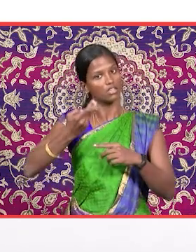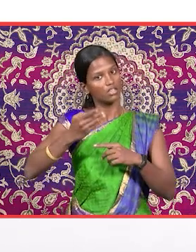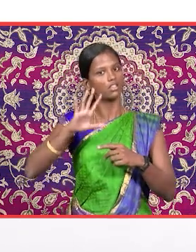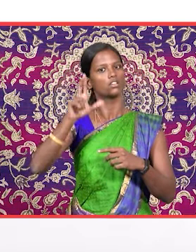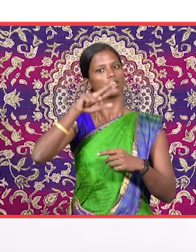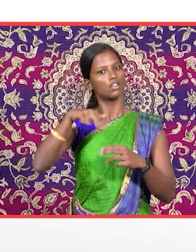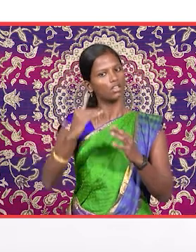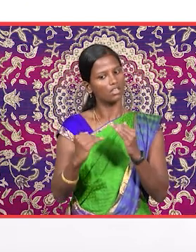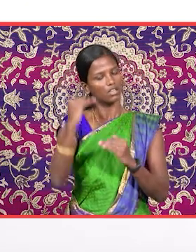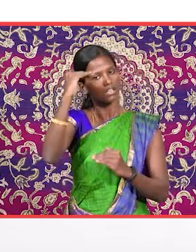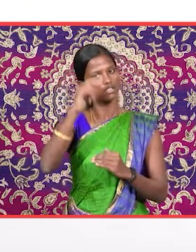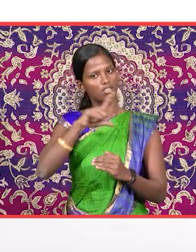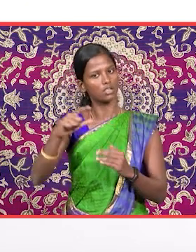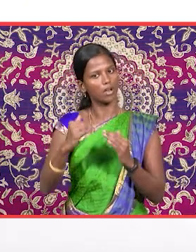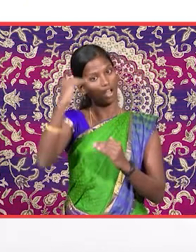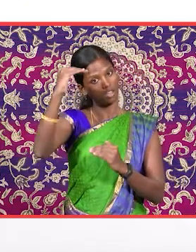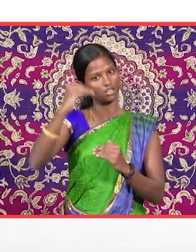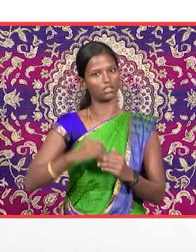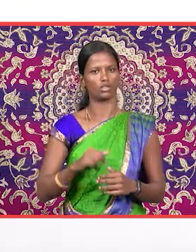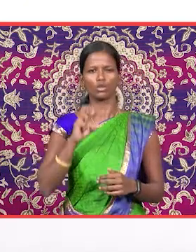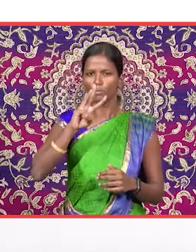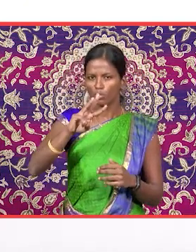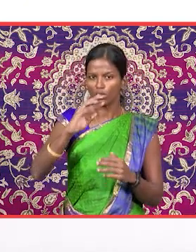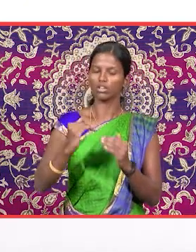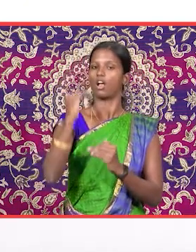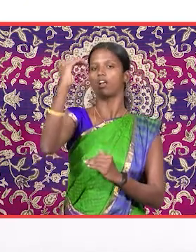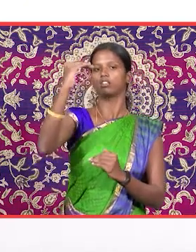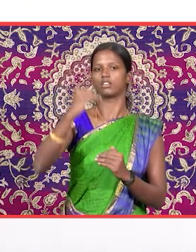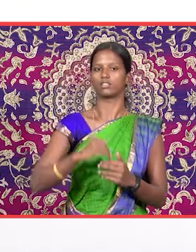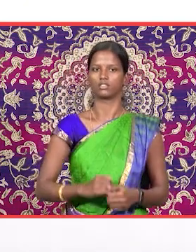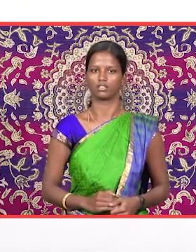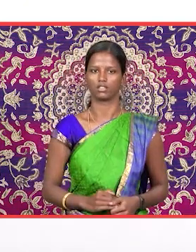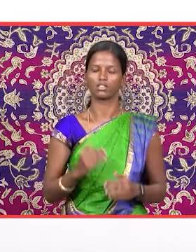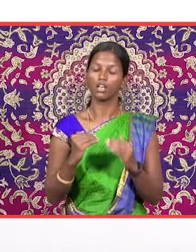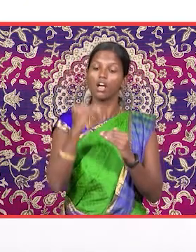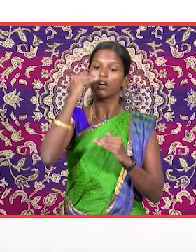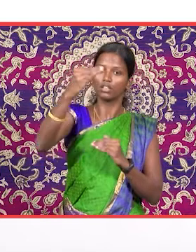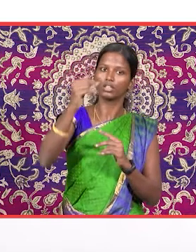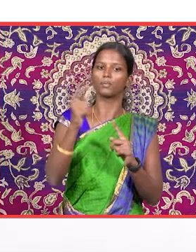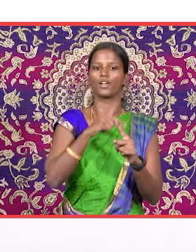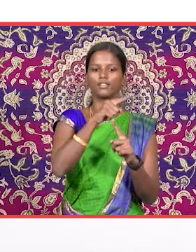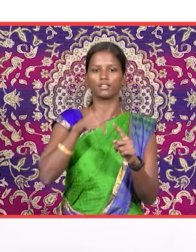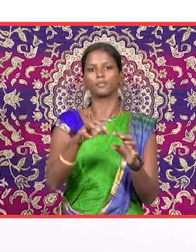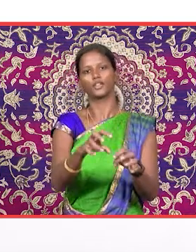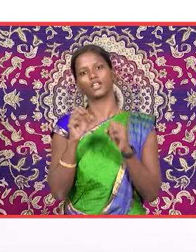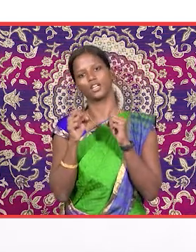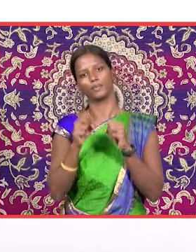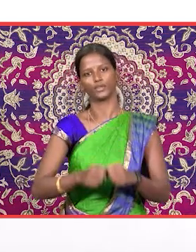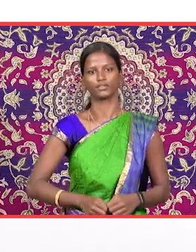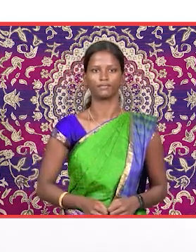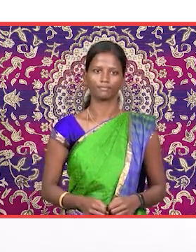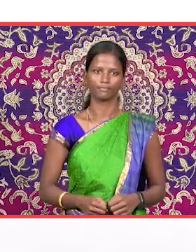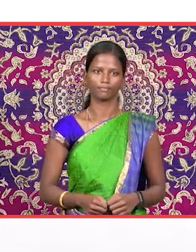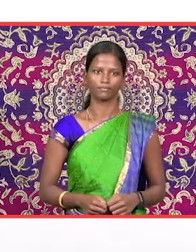500,000 to 800,000 அதிகரிச்சிருக்கு. அப்போ பார்த்தீங்கன்னா 3 லட்சம் அதிகரிச்சிருக்கு. அந்த 3 லட்சம் அதிகரிக்கப்பட்ட மதிப்புடைய சதவீதம் தான்